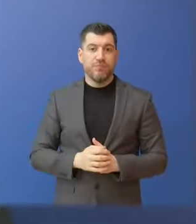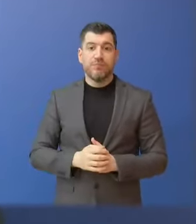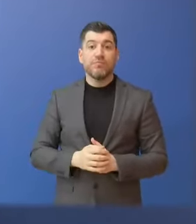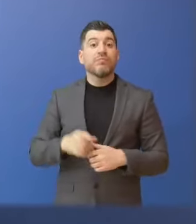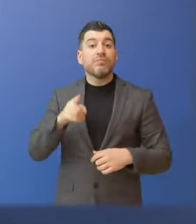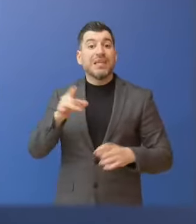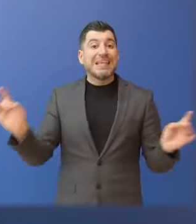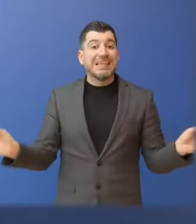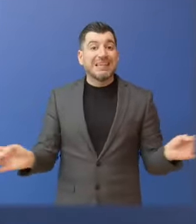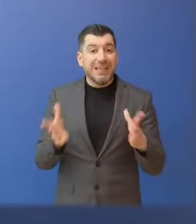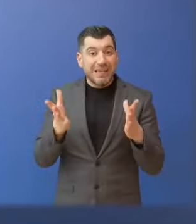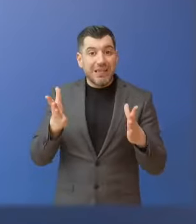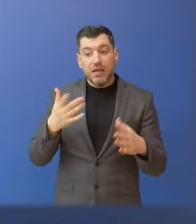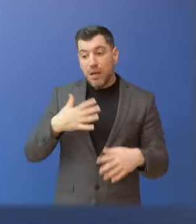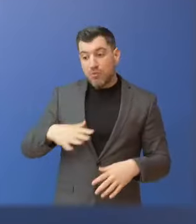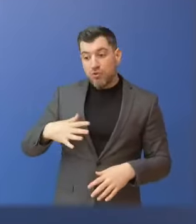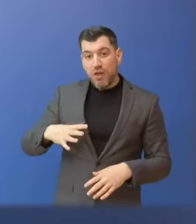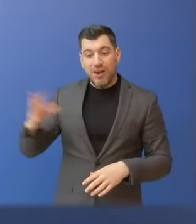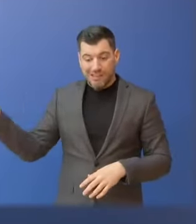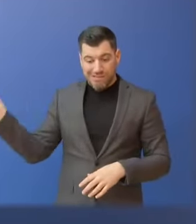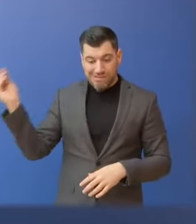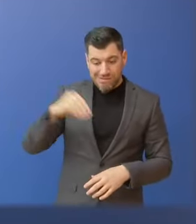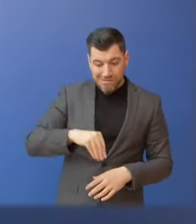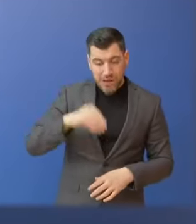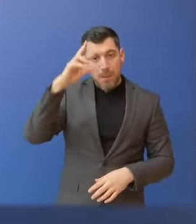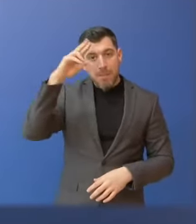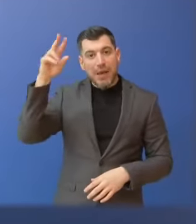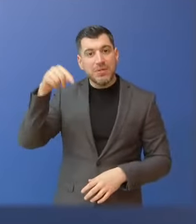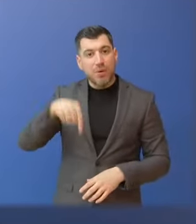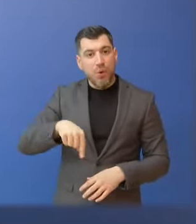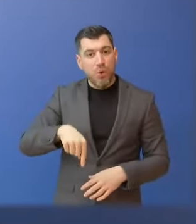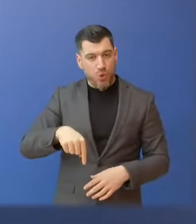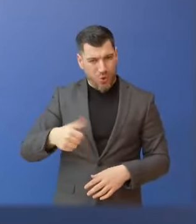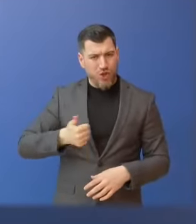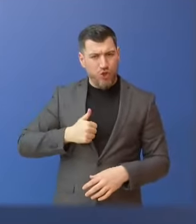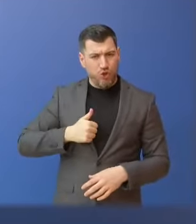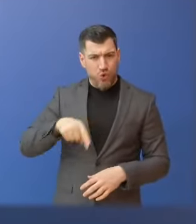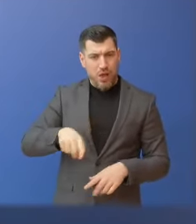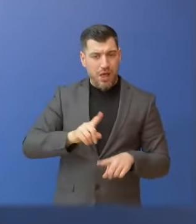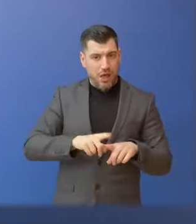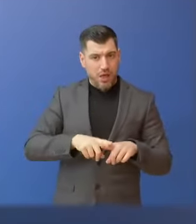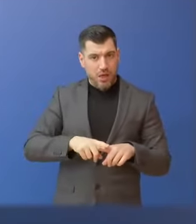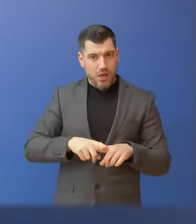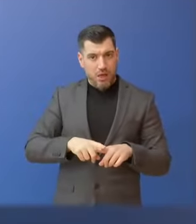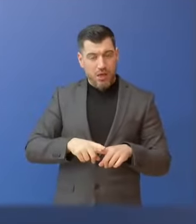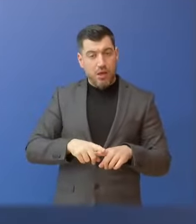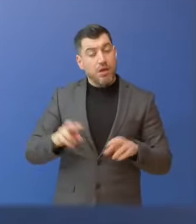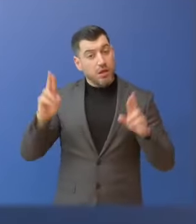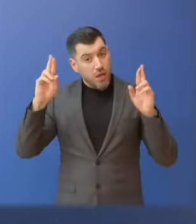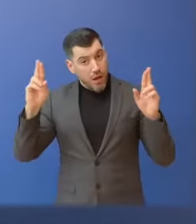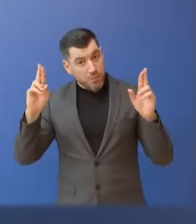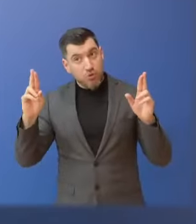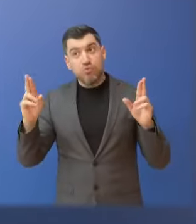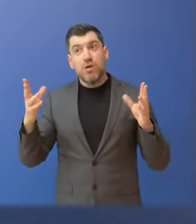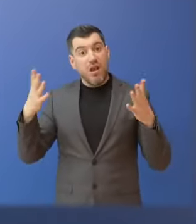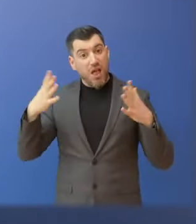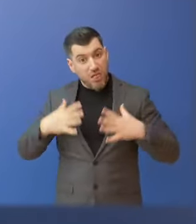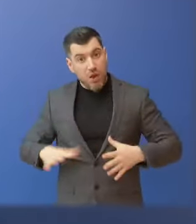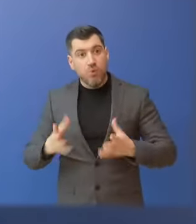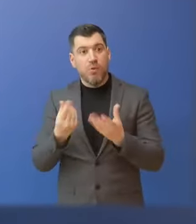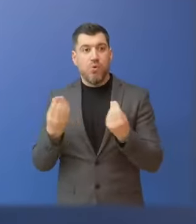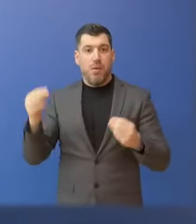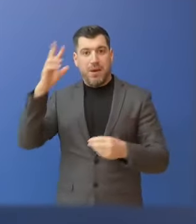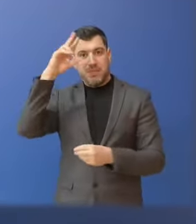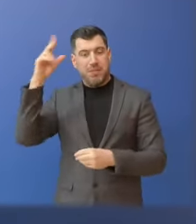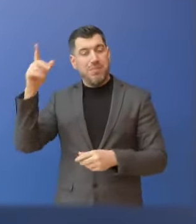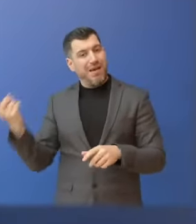ιδρύσει ένα παράρτημα ξένου πανεπιστημίου στη χώρα μας μπει σε αυτή τη διαδικασία και ελπίζουμε να είναι όσο το δυνατόν περισσότερα τέτοια ιδρύματα